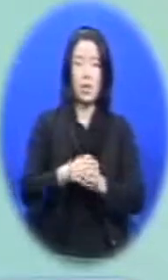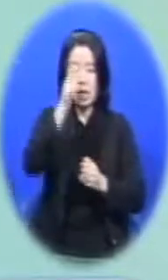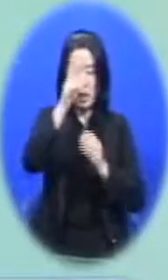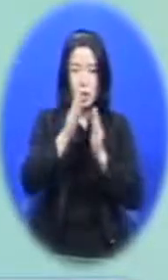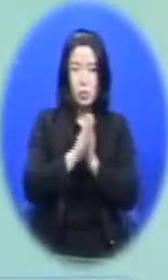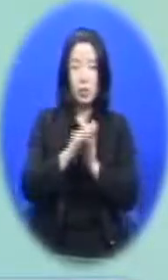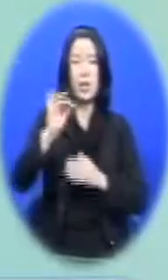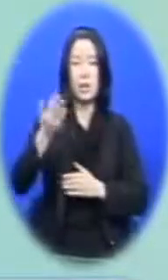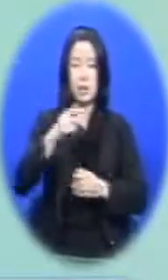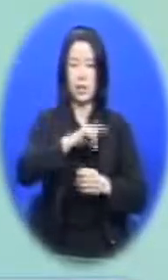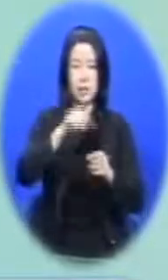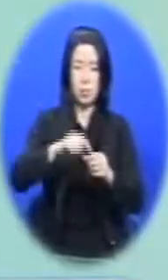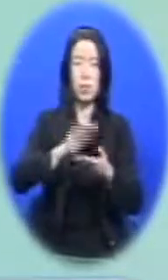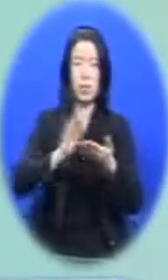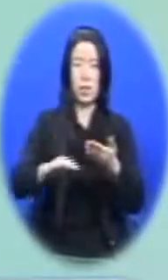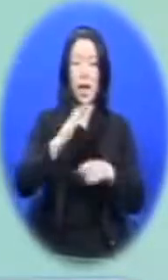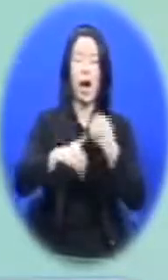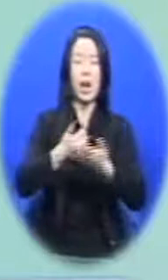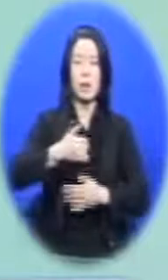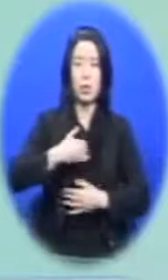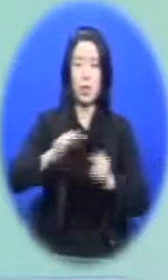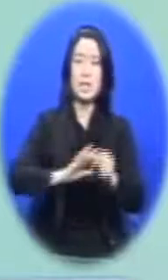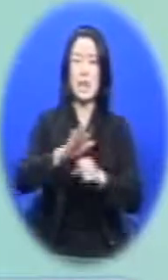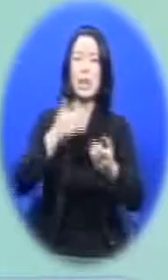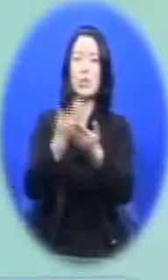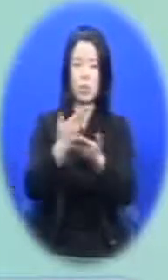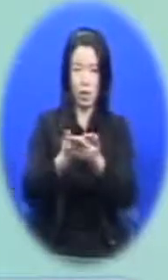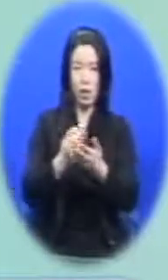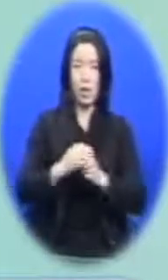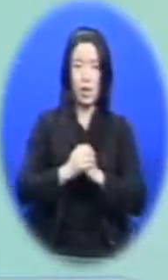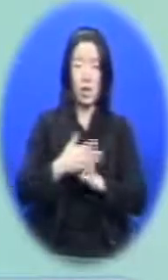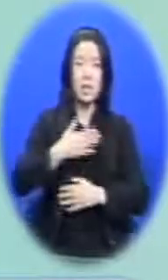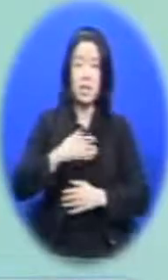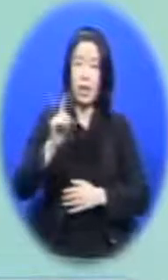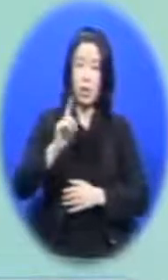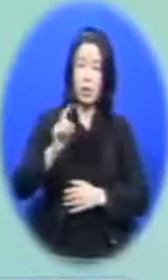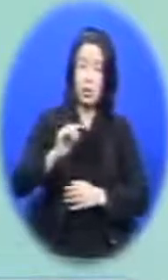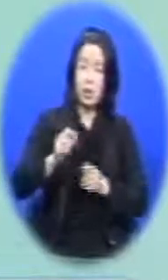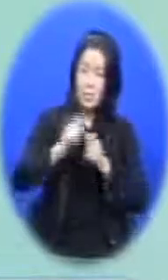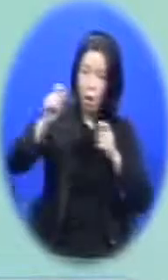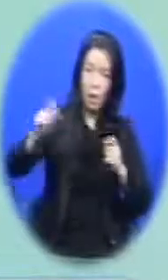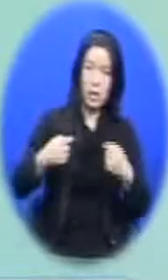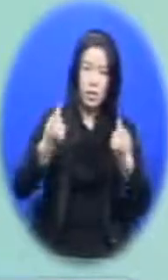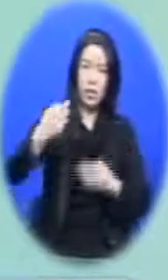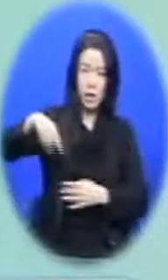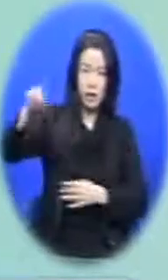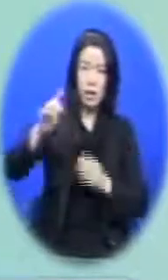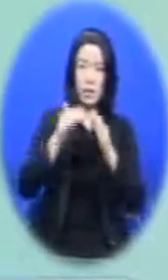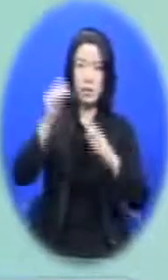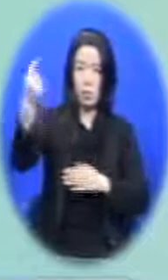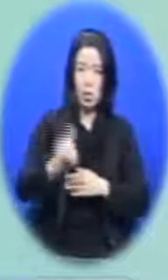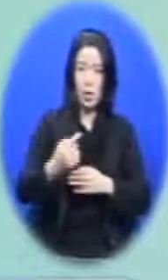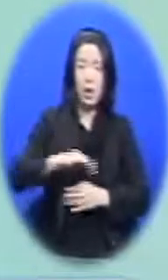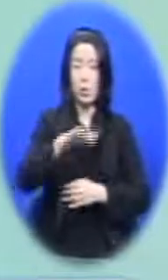기도해야 될 제목이에요. 하나님, 저에게 사랑을 주세요. 제가 어디 멀리 여행을 갔다가 집에 오면